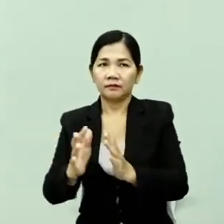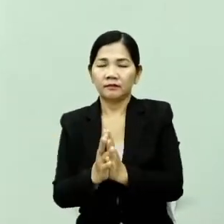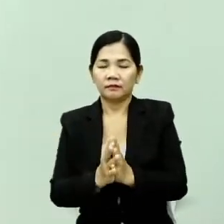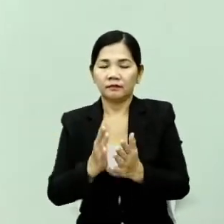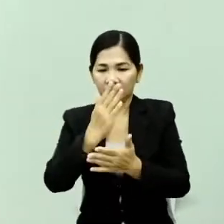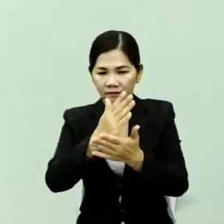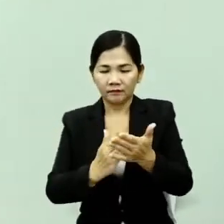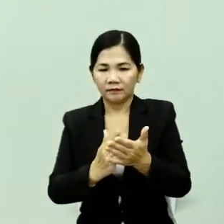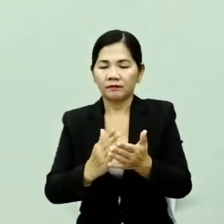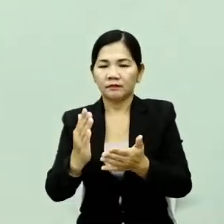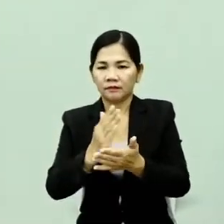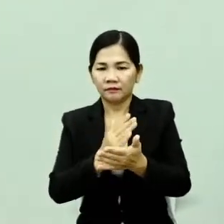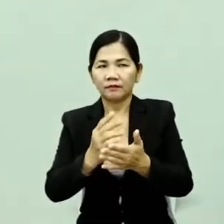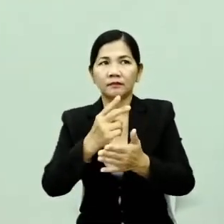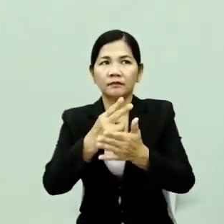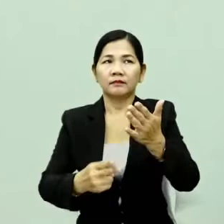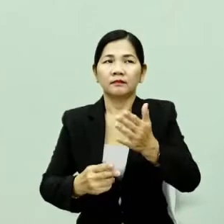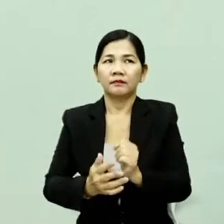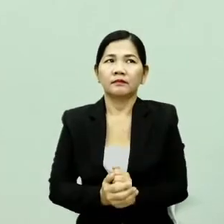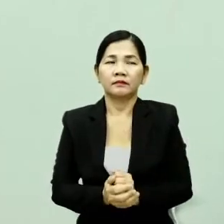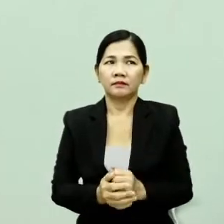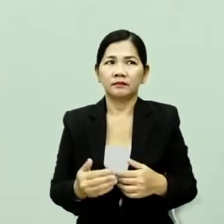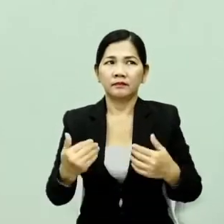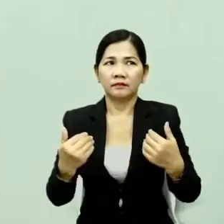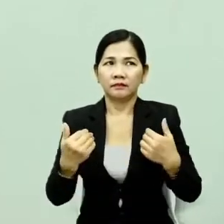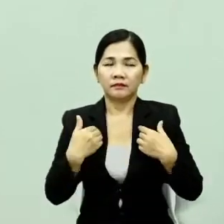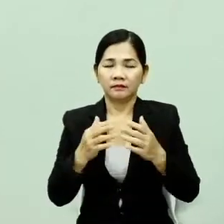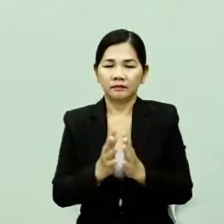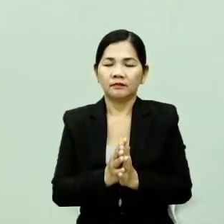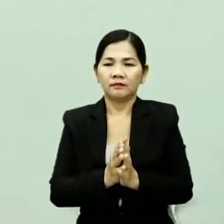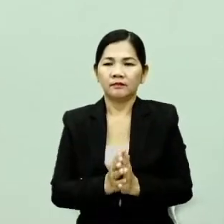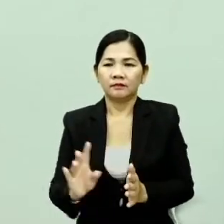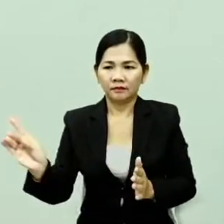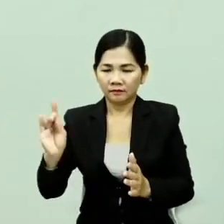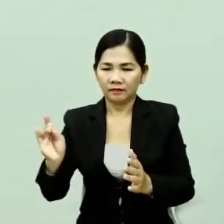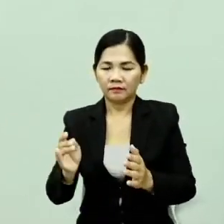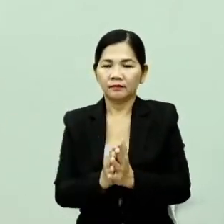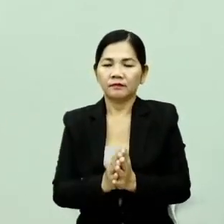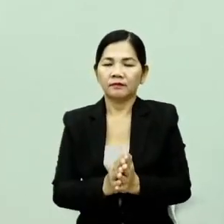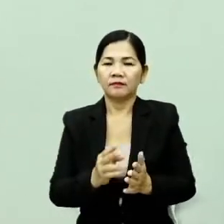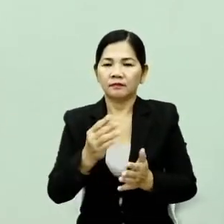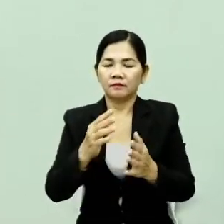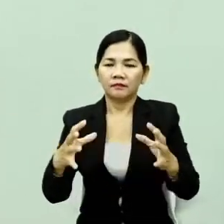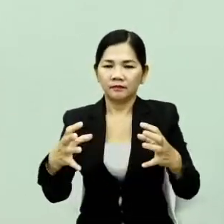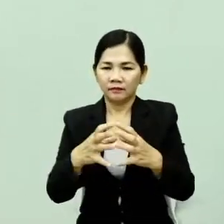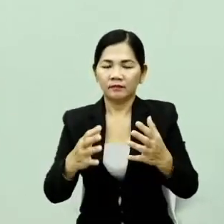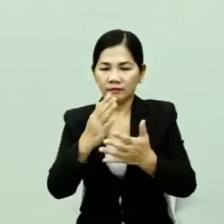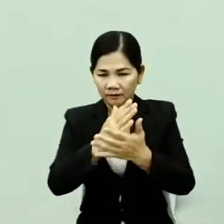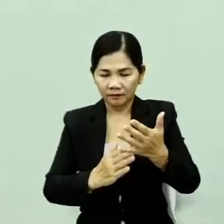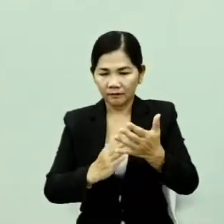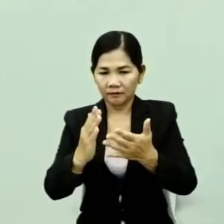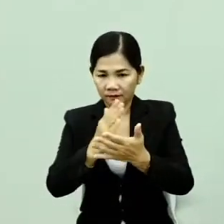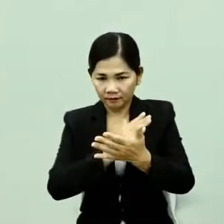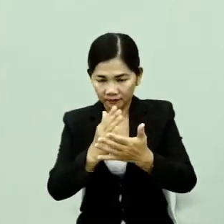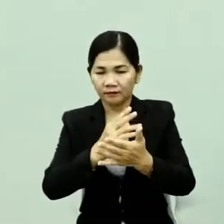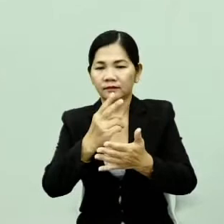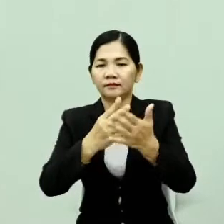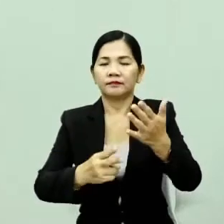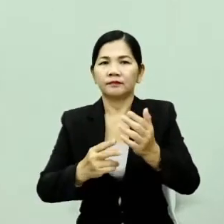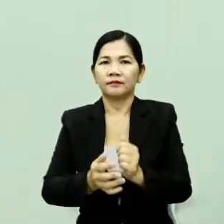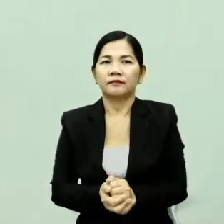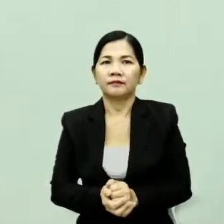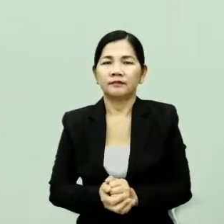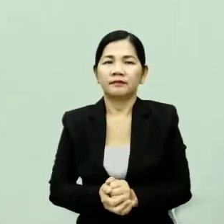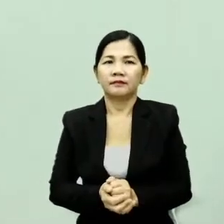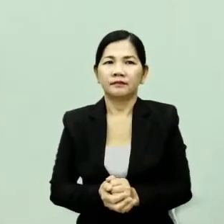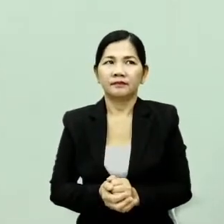ở vậy là cha này cứ bằng chạm đoàn tiết ta sát cục xem xe cha trái chia ở vậy là cha chẳng cha con bàn